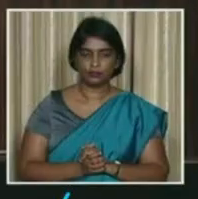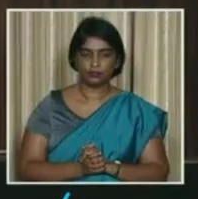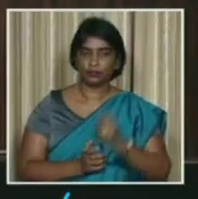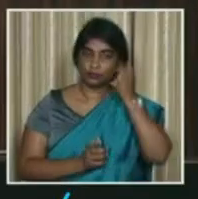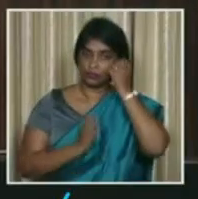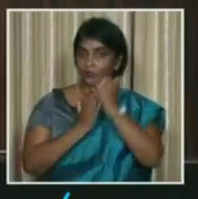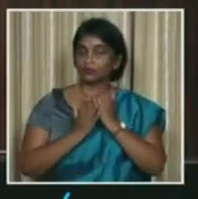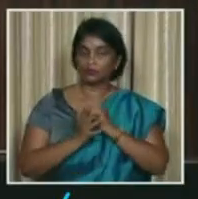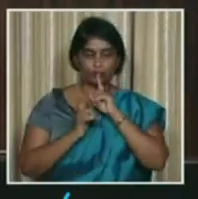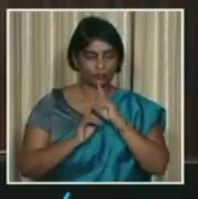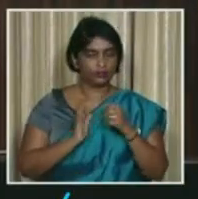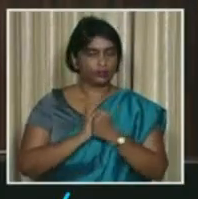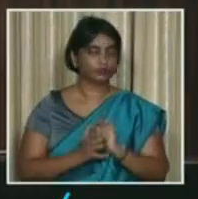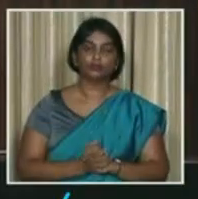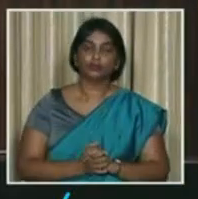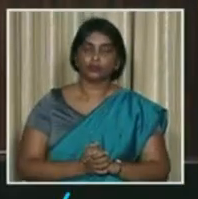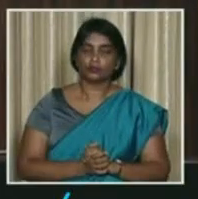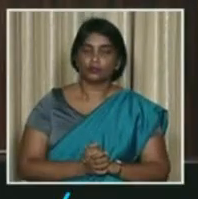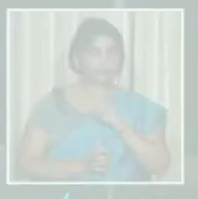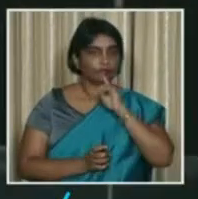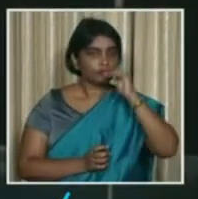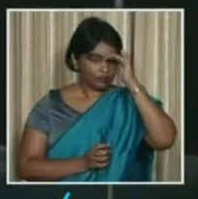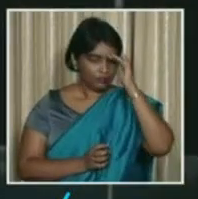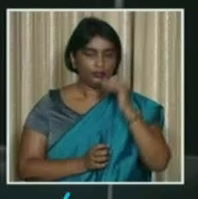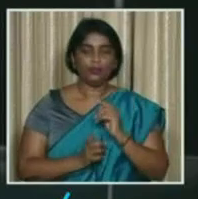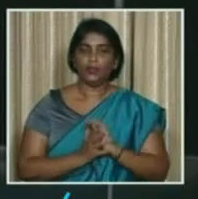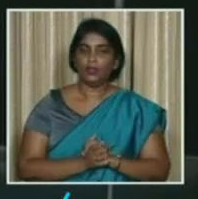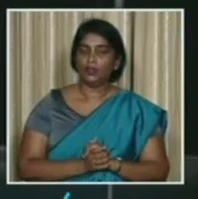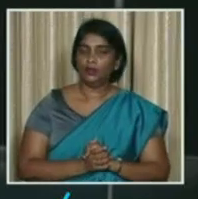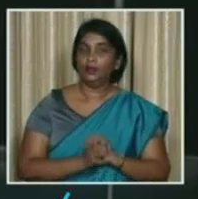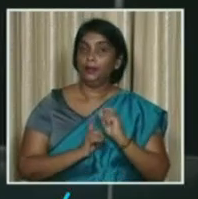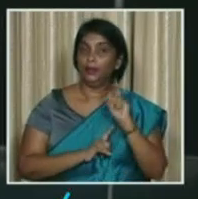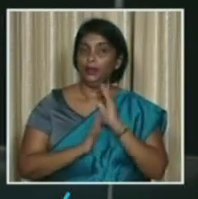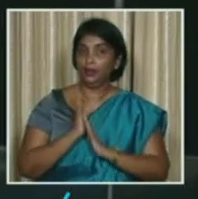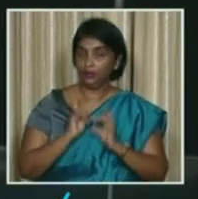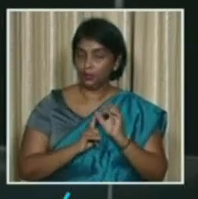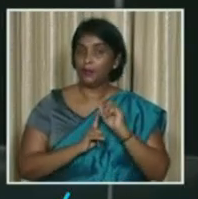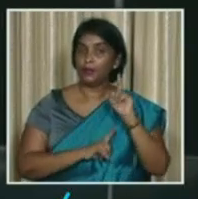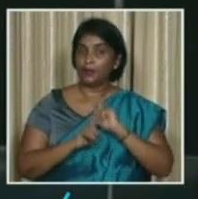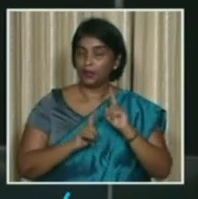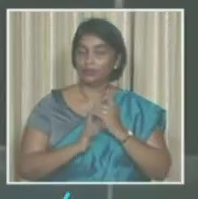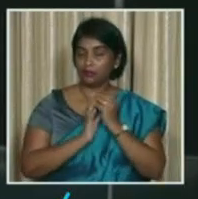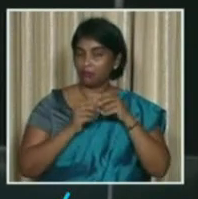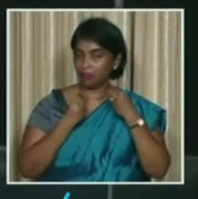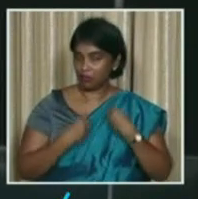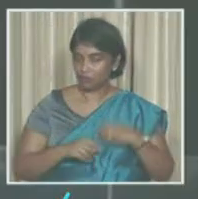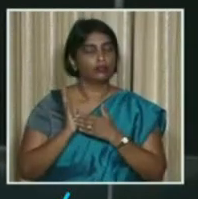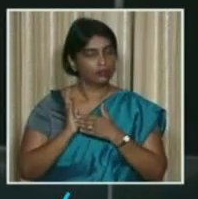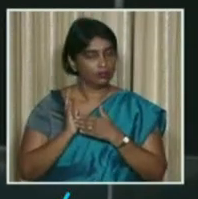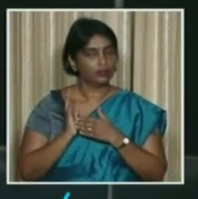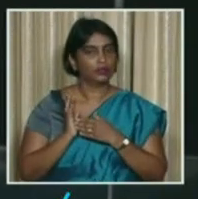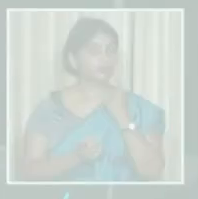යෝජනා පිළිබඳ දැනුම් දීම කරු අධ්‍යාපන ඇමතුමා ධනායකතුමනි පාර්ලිමේන්තු මන්ත්‍රීවරයන්ගේ සහ පාර්ලිමේන්තුව රප්සද කඩවීම